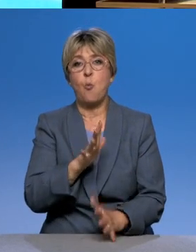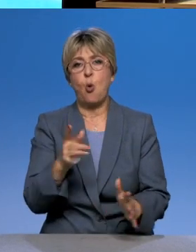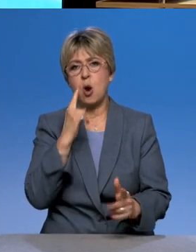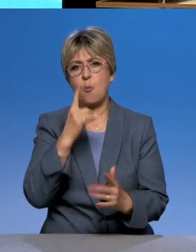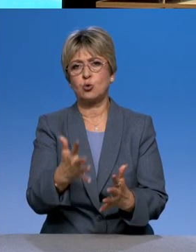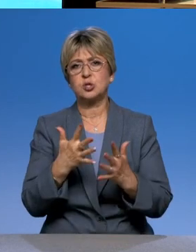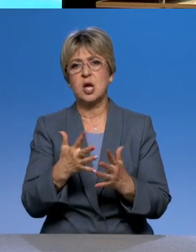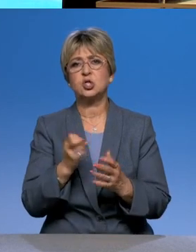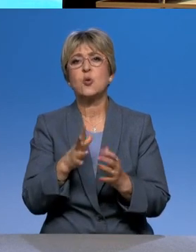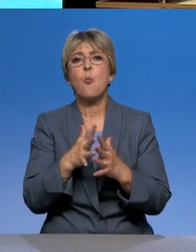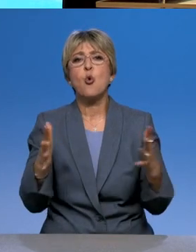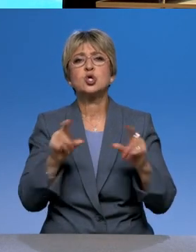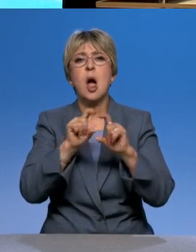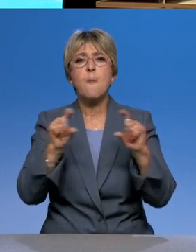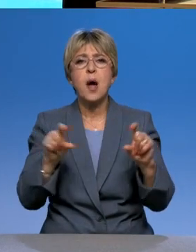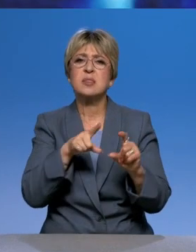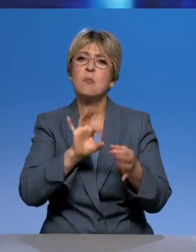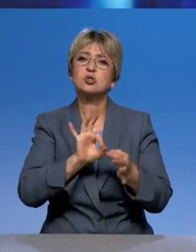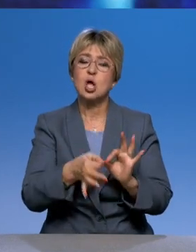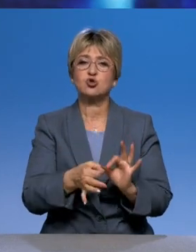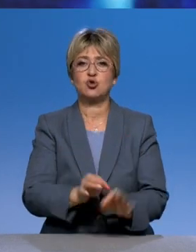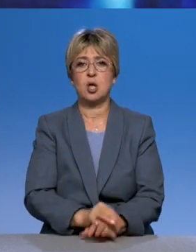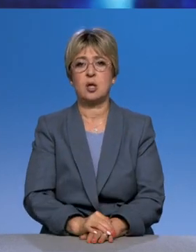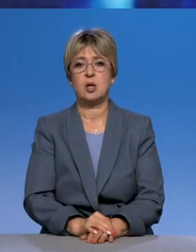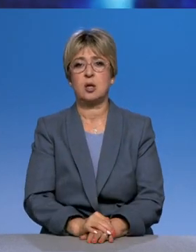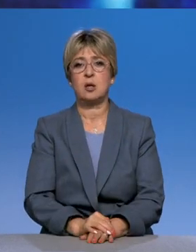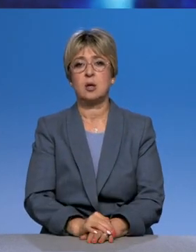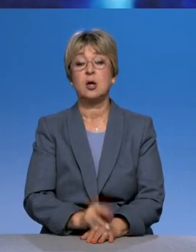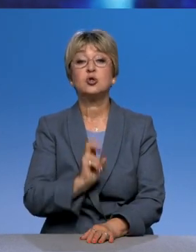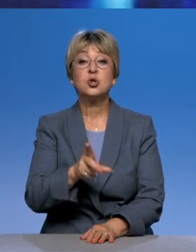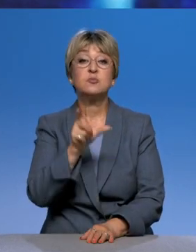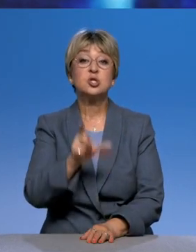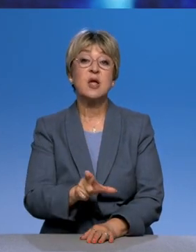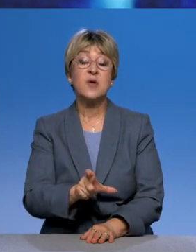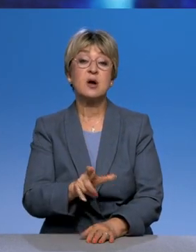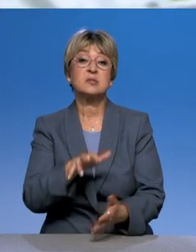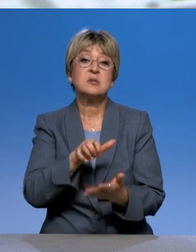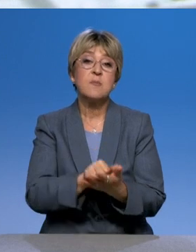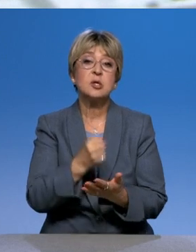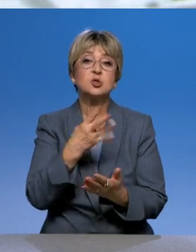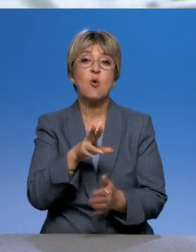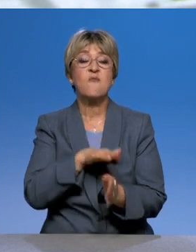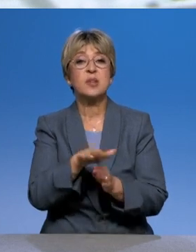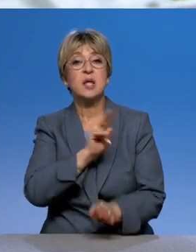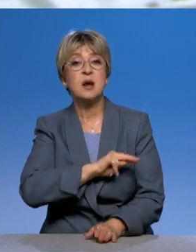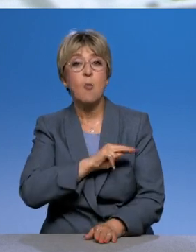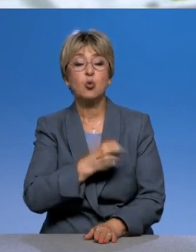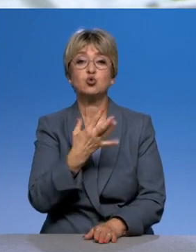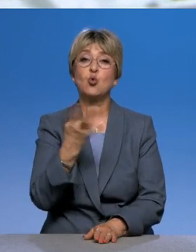сложнее. Но все равно фотографии рабочего дня, чем человек занимается, сколько отдел выполняет работу, сколько нужно